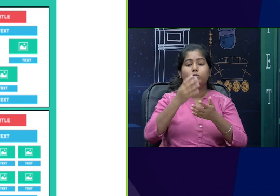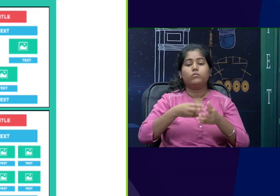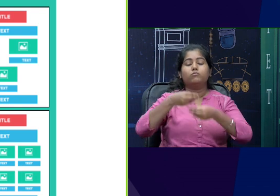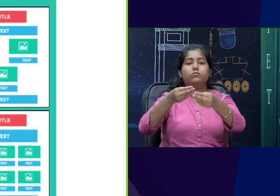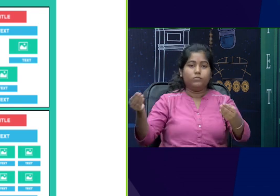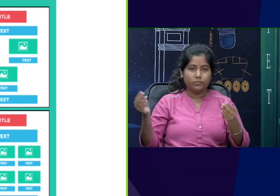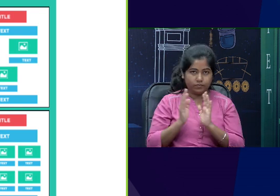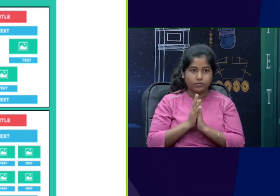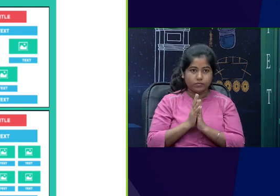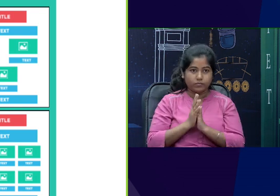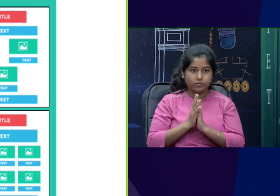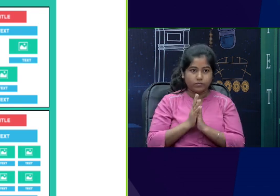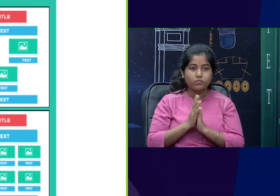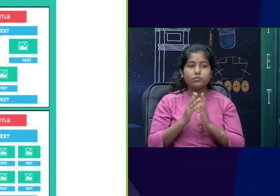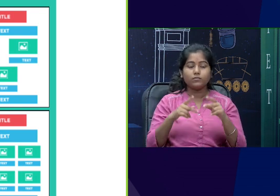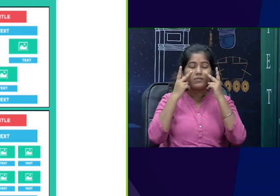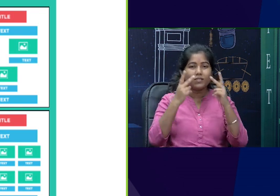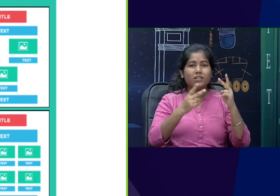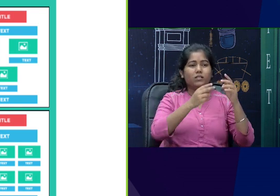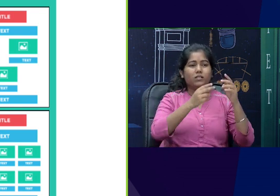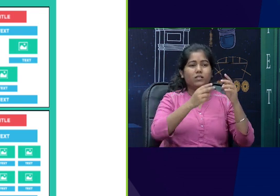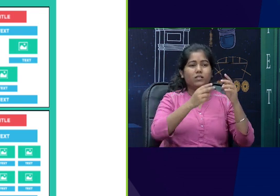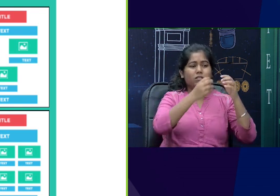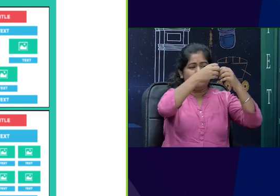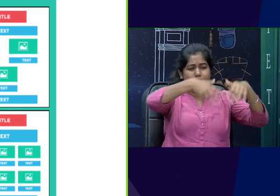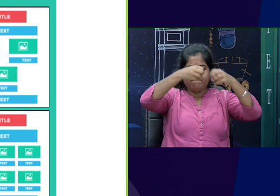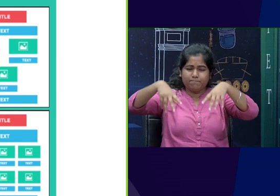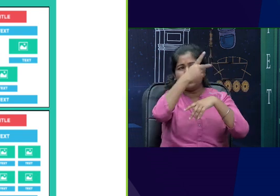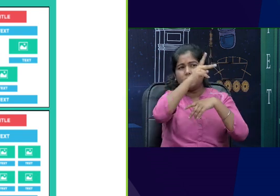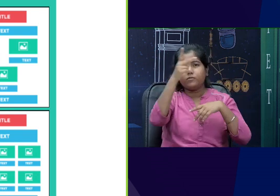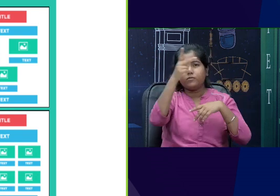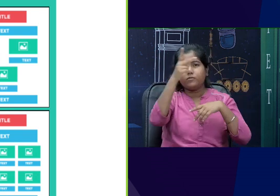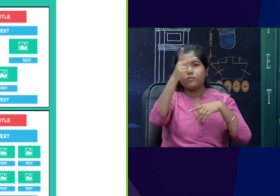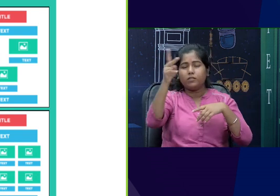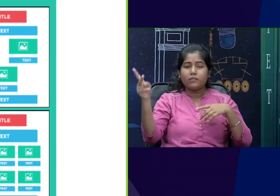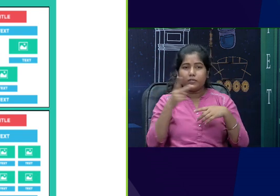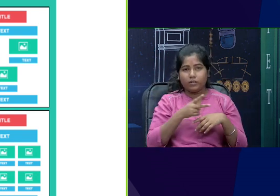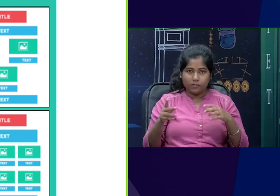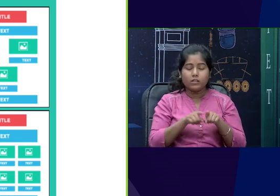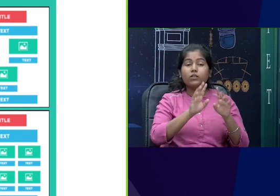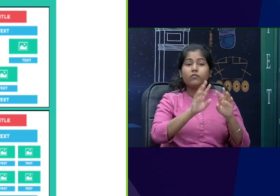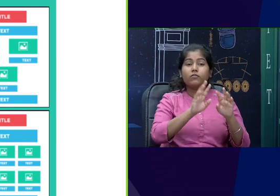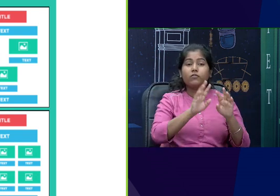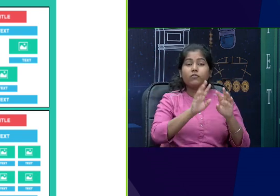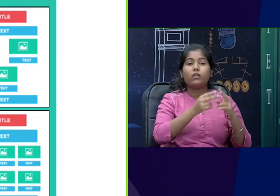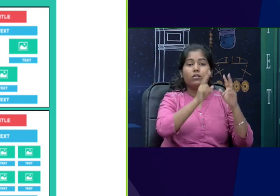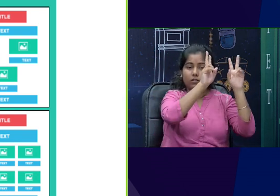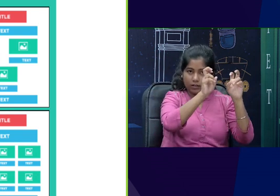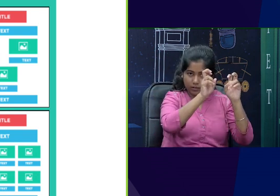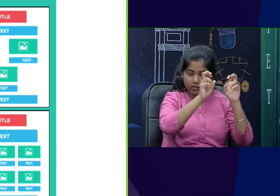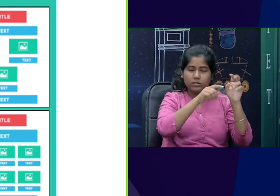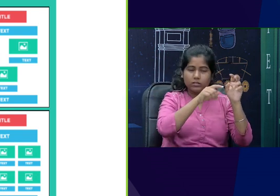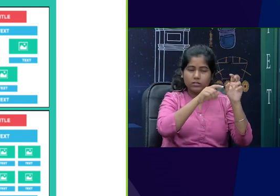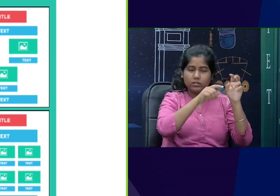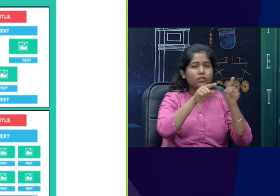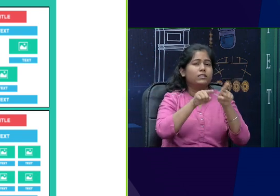ये यहाँ पर ये लेआउट है अलग अलग, अगर देख पा रहे हैं आप स्क्रीन पे, देखिए टाइटल आ रहा है, फिर टेक्स्ट आ रहा है। टाइटल मान लीजिए अगर